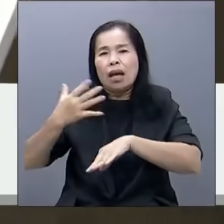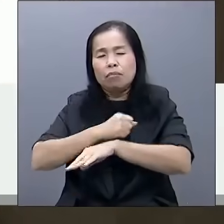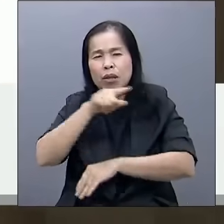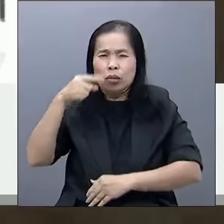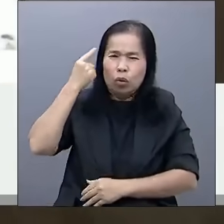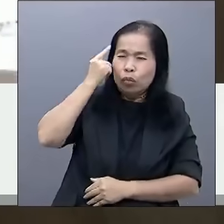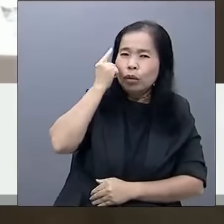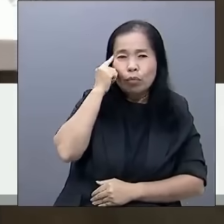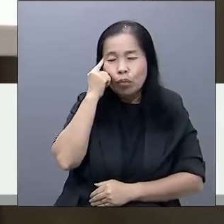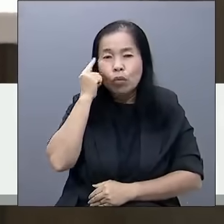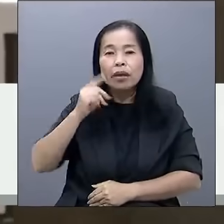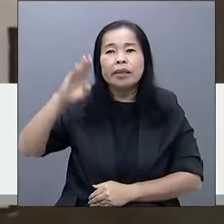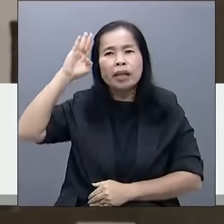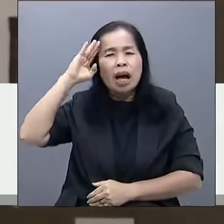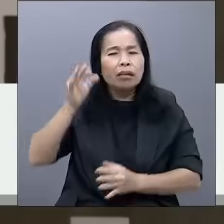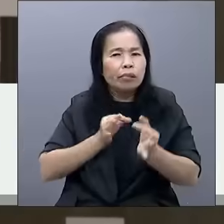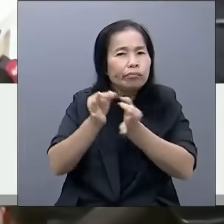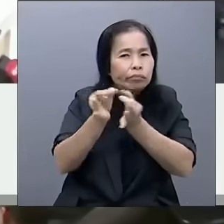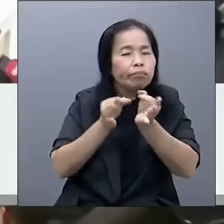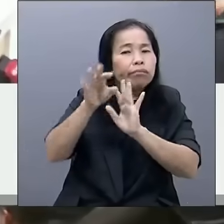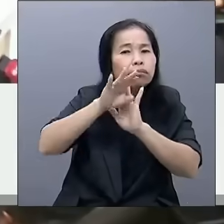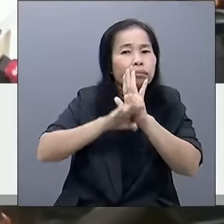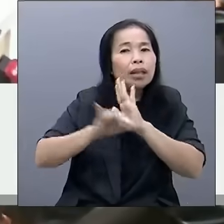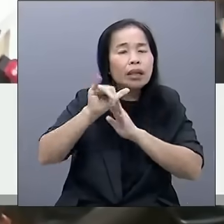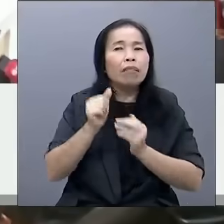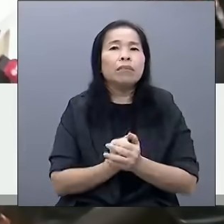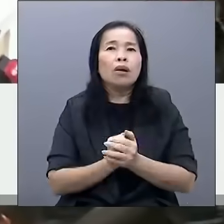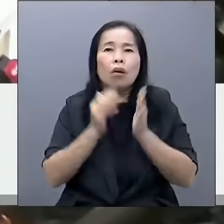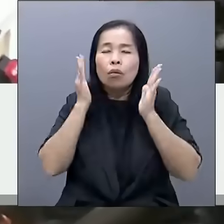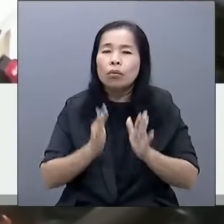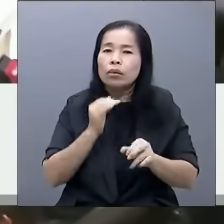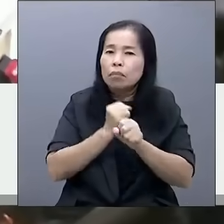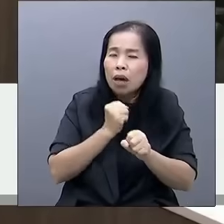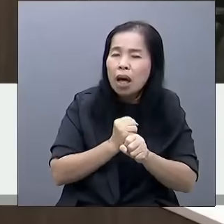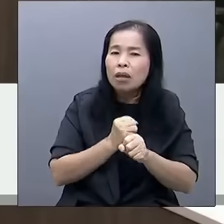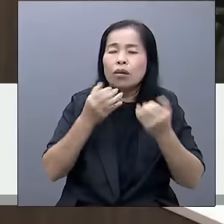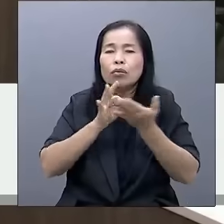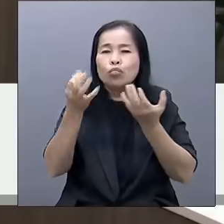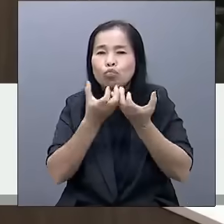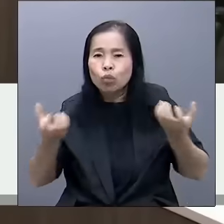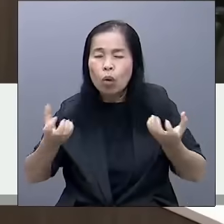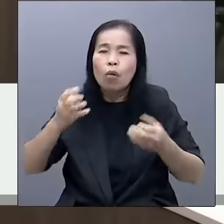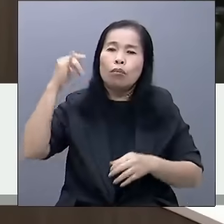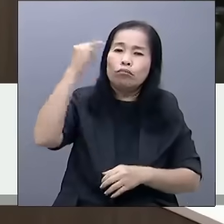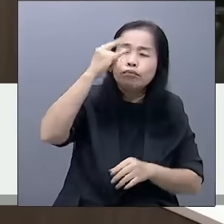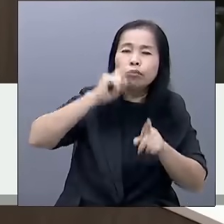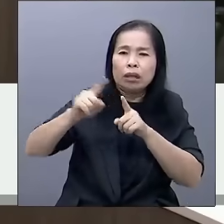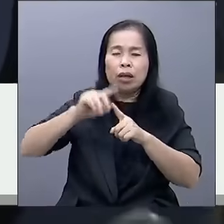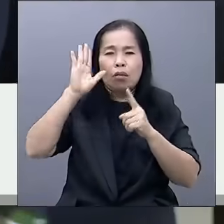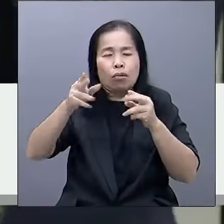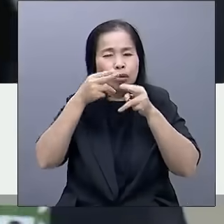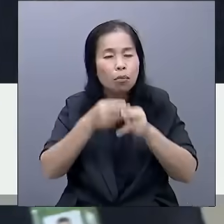และกองทัพได้ชี้แจงทั้งหมดรวมถึงเรื่องอัตรากำลังพลและอาวุธและปฏิบัติการในจังหวัดชายแดน